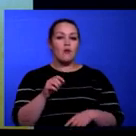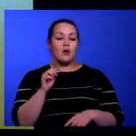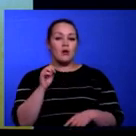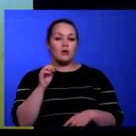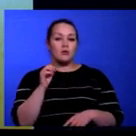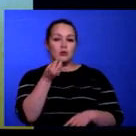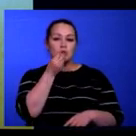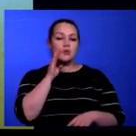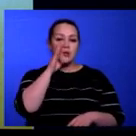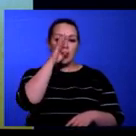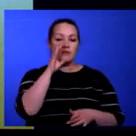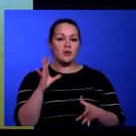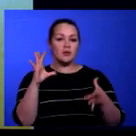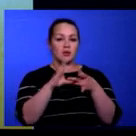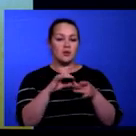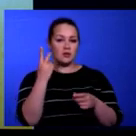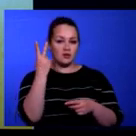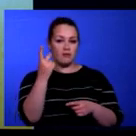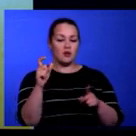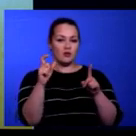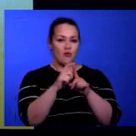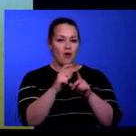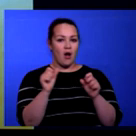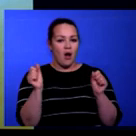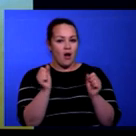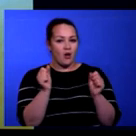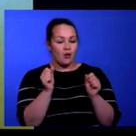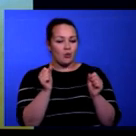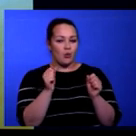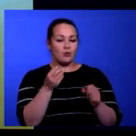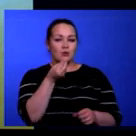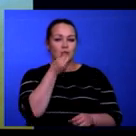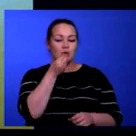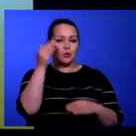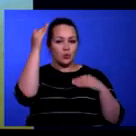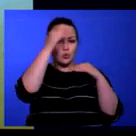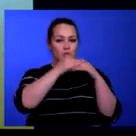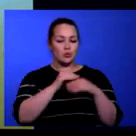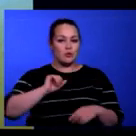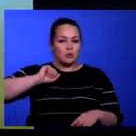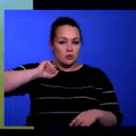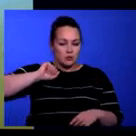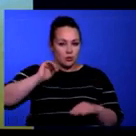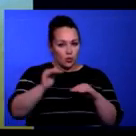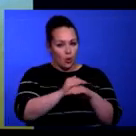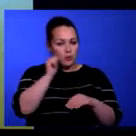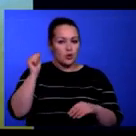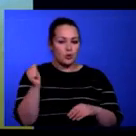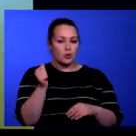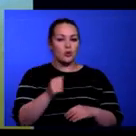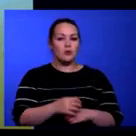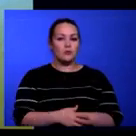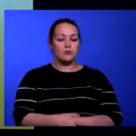слова что мы получили холодный ужин добрый друг и я